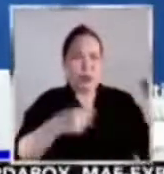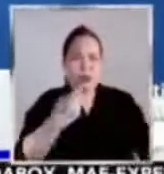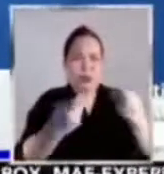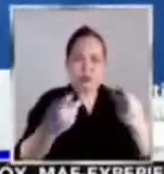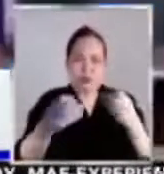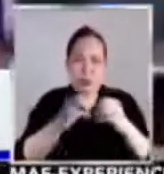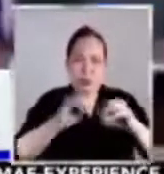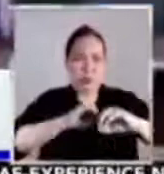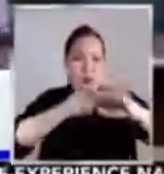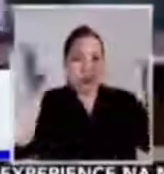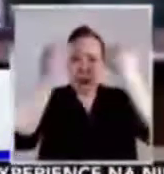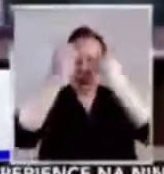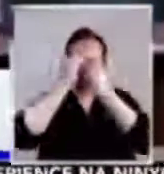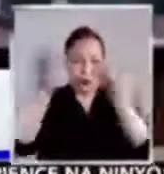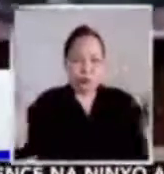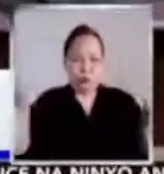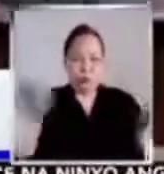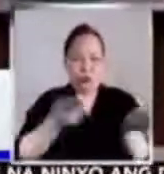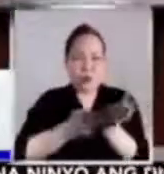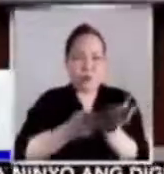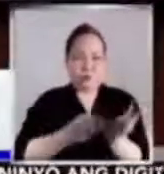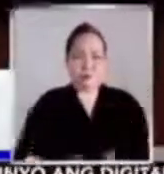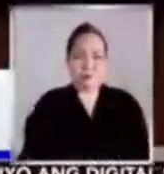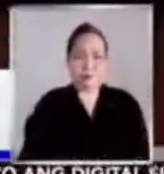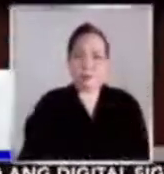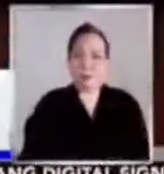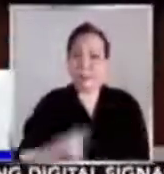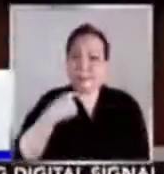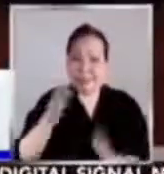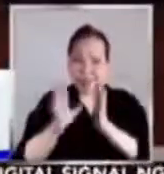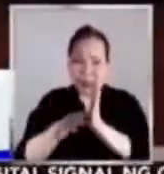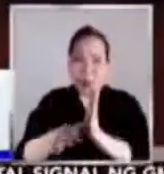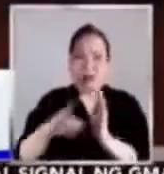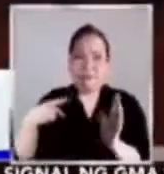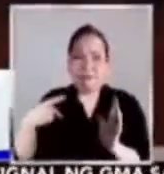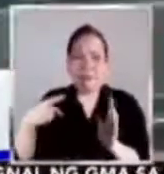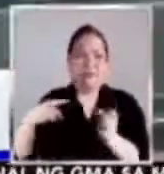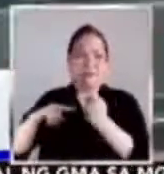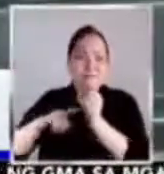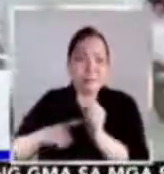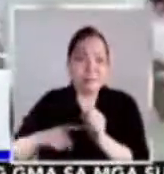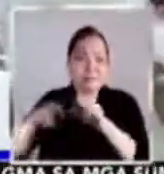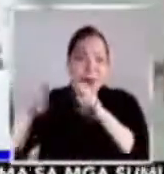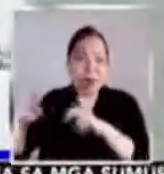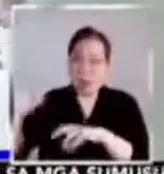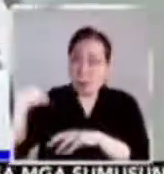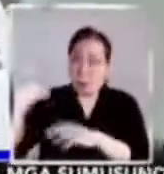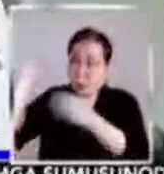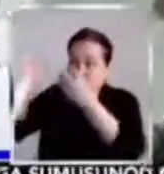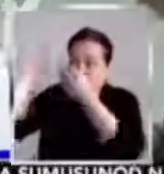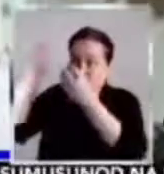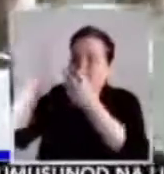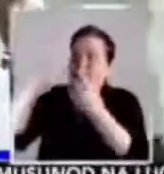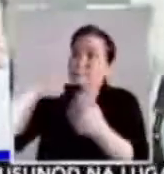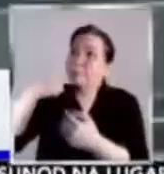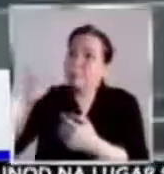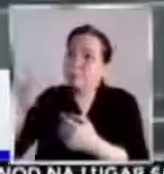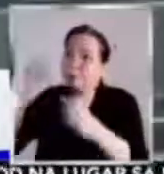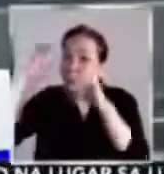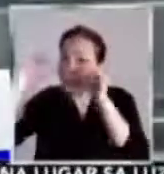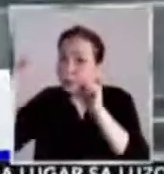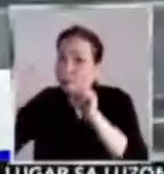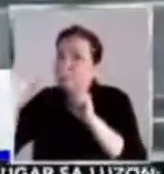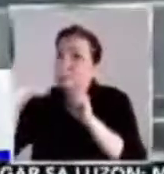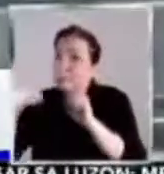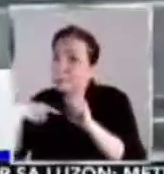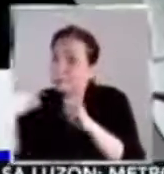ibigay sa tao. Sabi ng COMELEC, nasimulan na nilang investigasyon bago pa ito sabihin ng Pangulo. Iniimbestigahan na nila ngayon ang technical aspeto ng